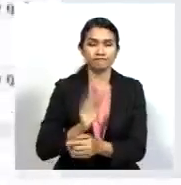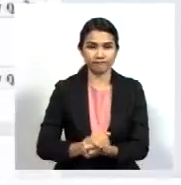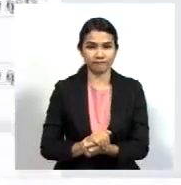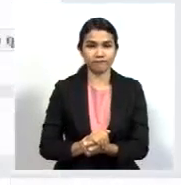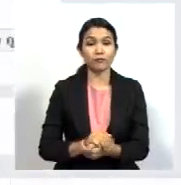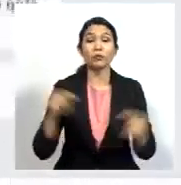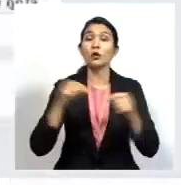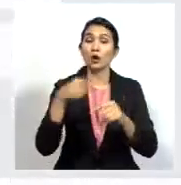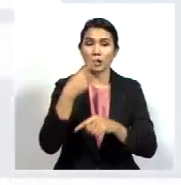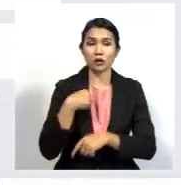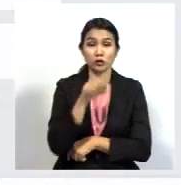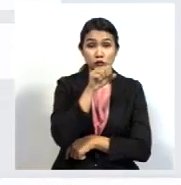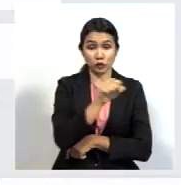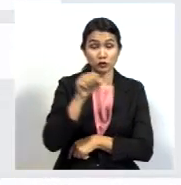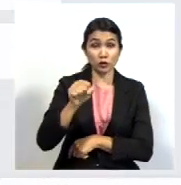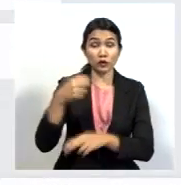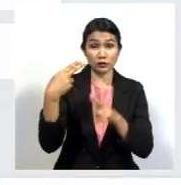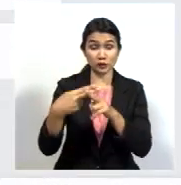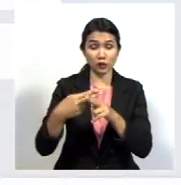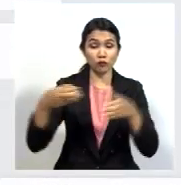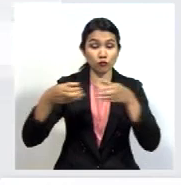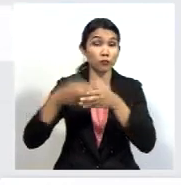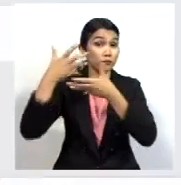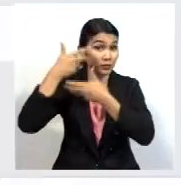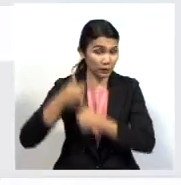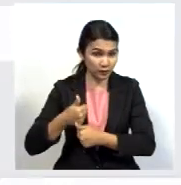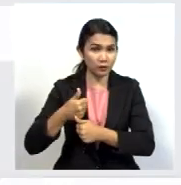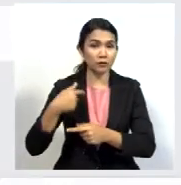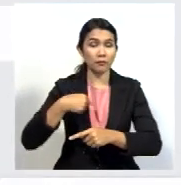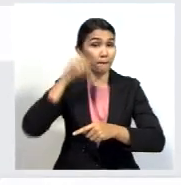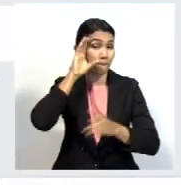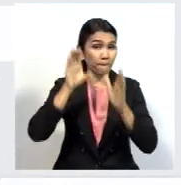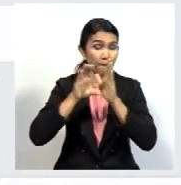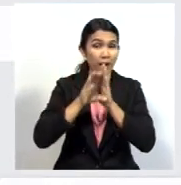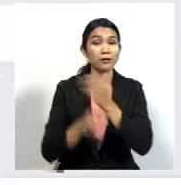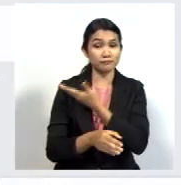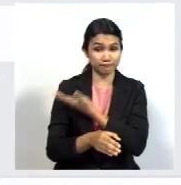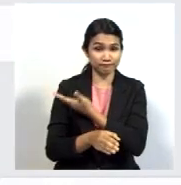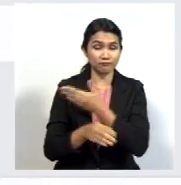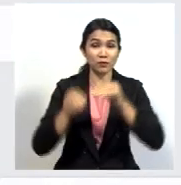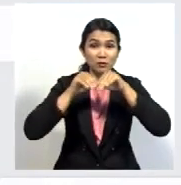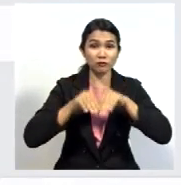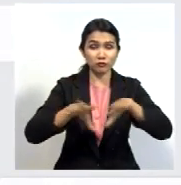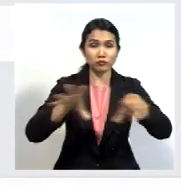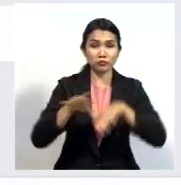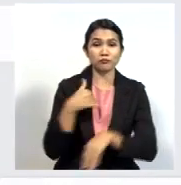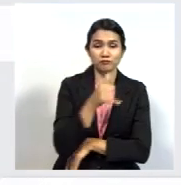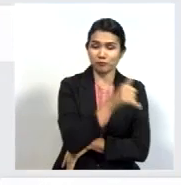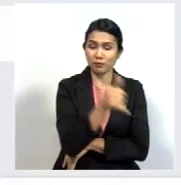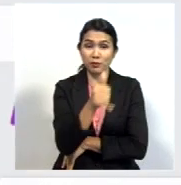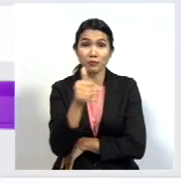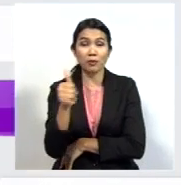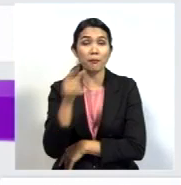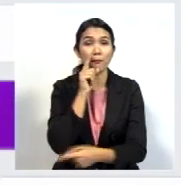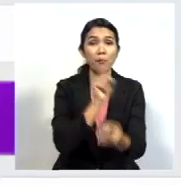คุณกรจันติกาวนิชสสบัญชีรายชื่อพรรคประชาธิปัตย์นะครับเขามีการโพสต์ภาพการหาเสียงและการลงพื้นที่พบปะกับประชา